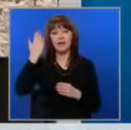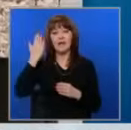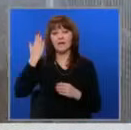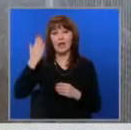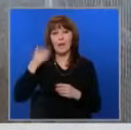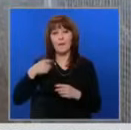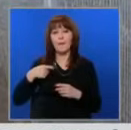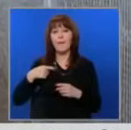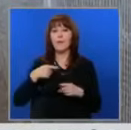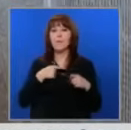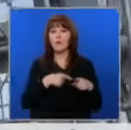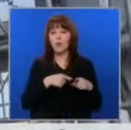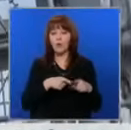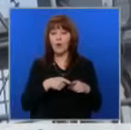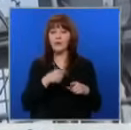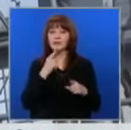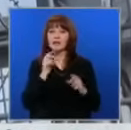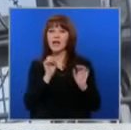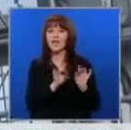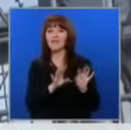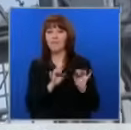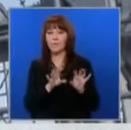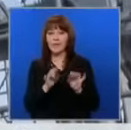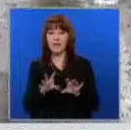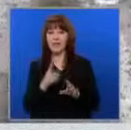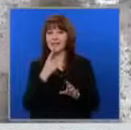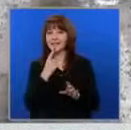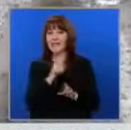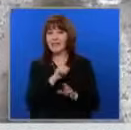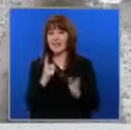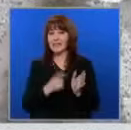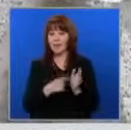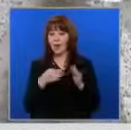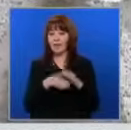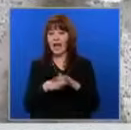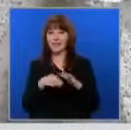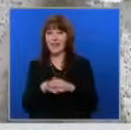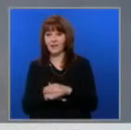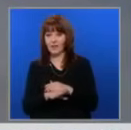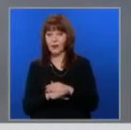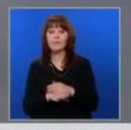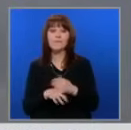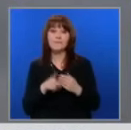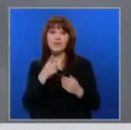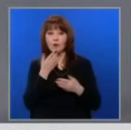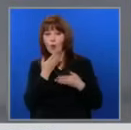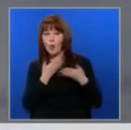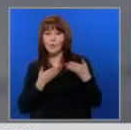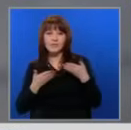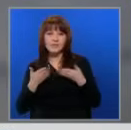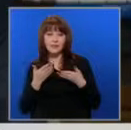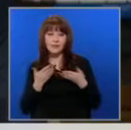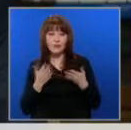Сарафов са информирали дипломатите за предприятията действия срещу нелегалния трафик на хора. Обсъдени са и данните на Frontex за натиска през